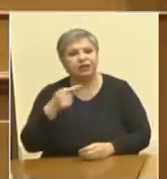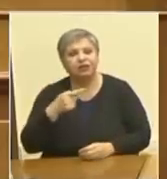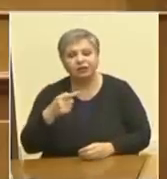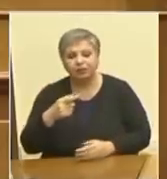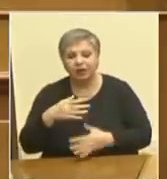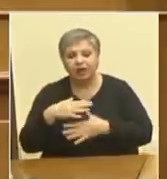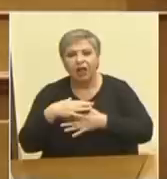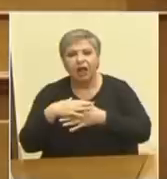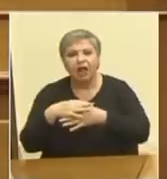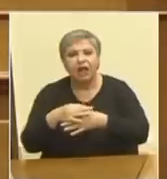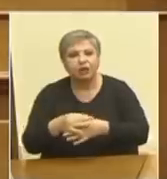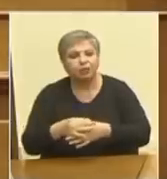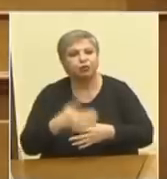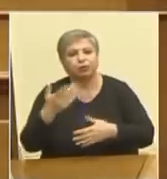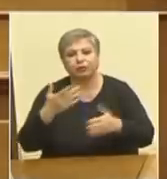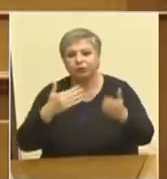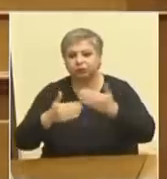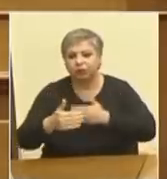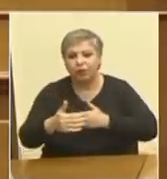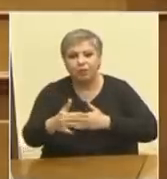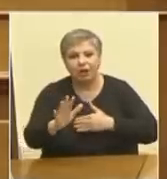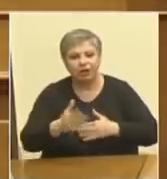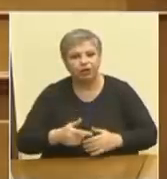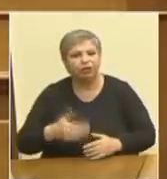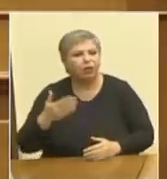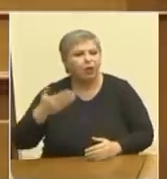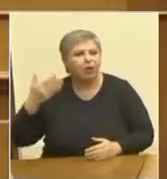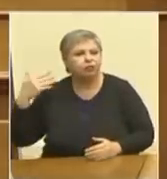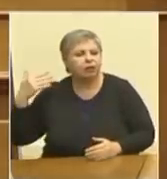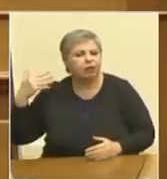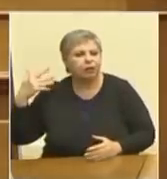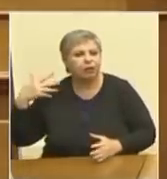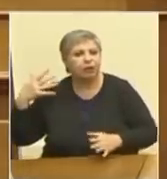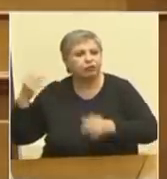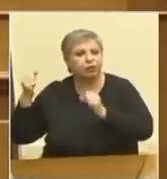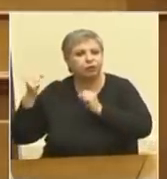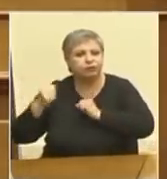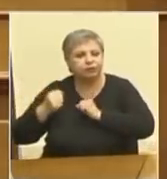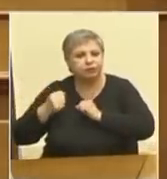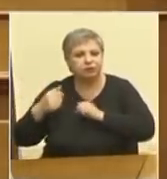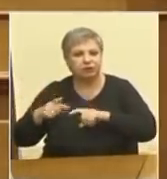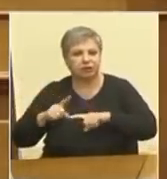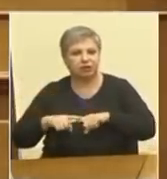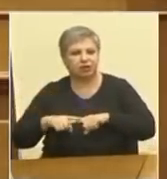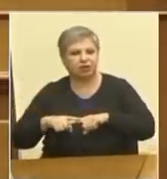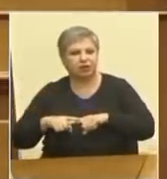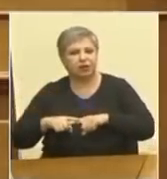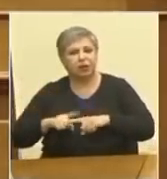αντιπροσωπεύετε το νέο και ότι το παλιό κατέστρεψε τη χώρα. Παλιό, φαντάζομαι ότι